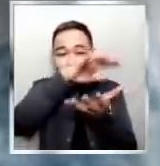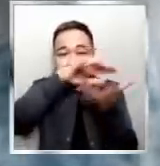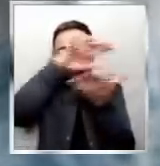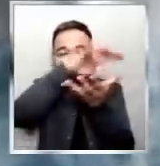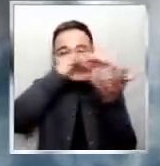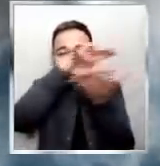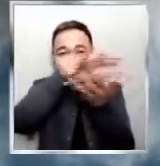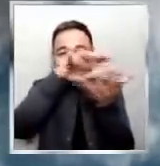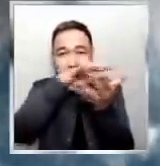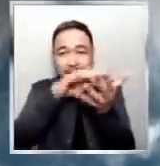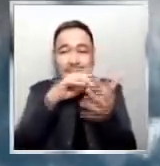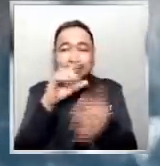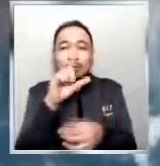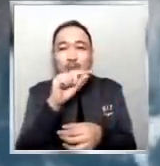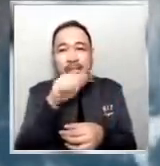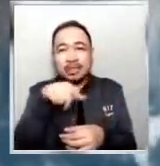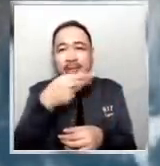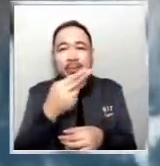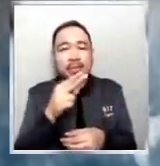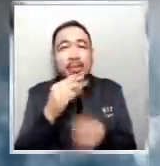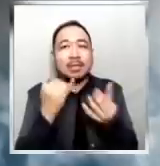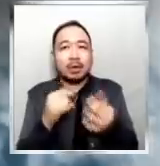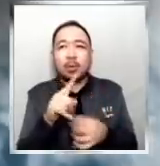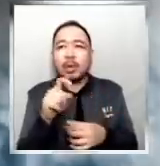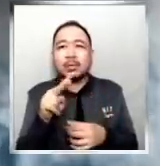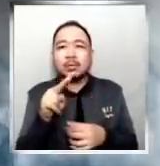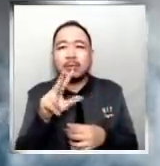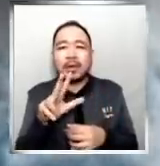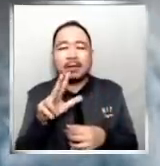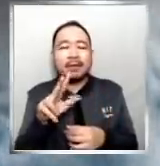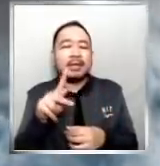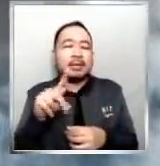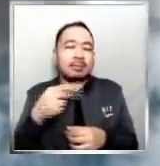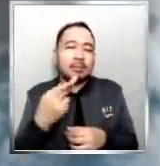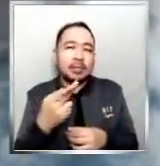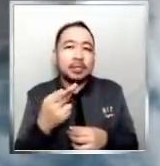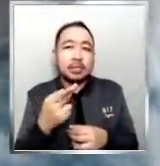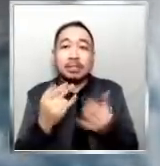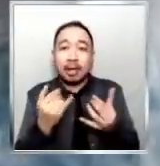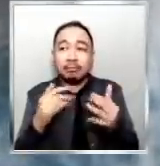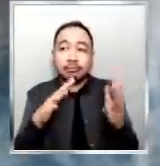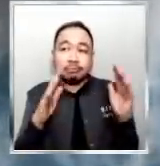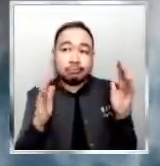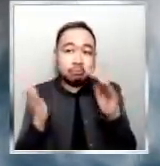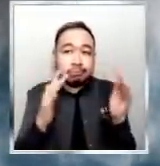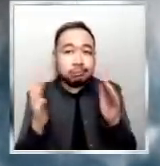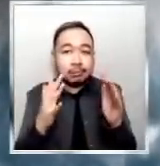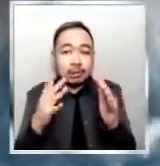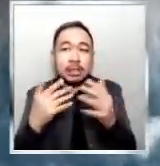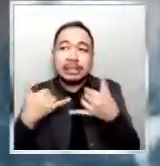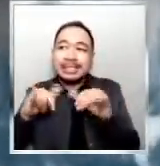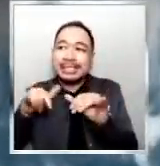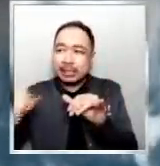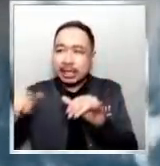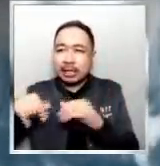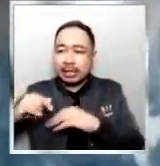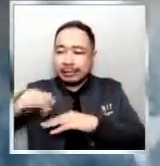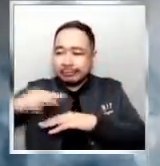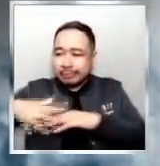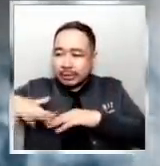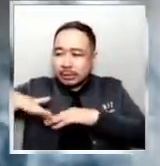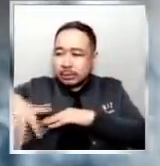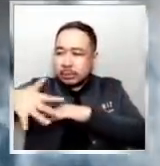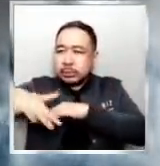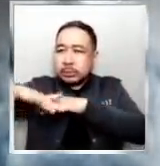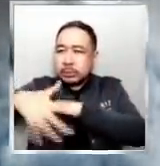nasa 195 kilometers per hour ito na dalang hangin at ito'y nasa karagatan pa rin kaya may posibilidad na lumakas pa